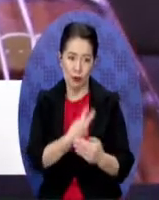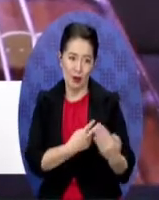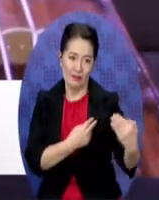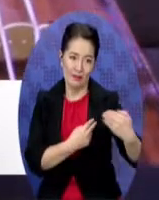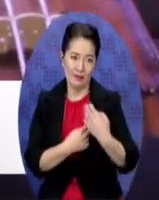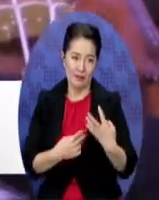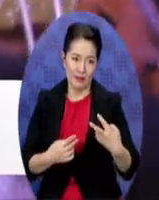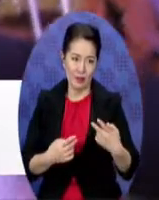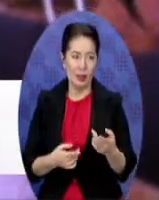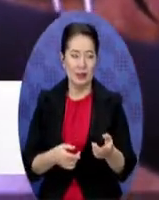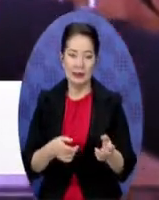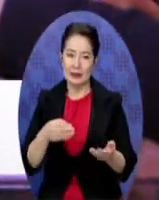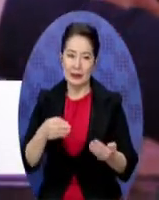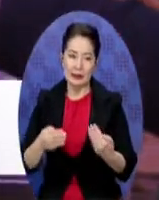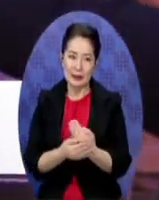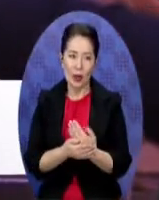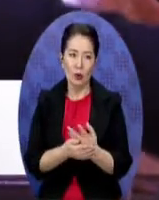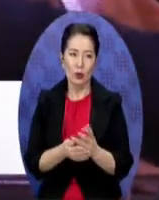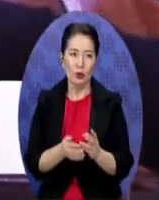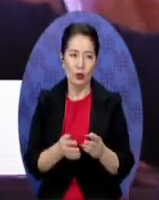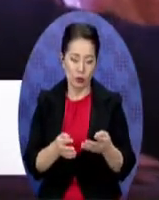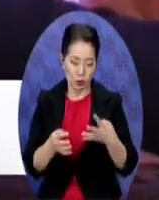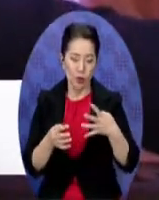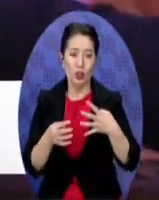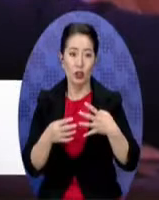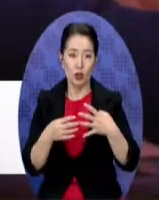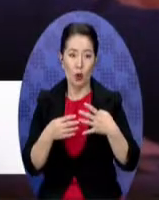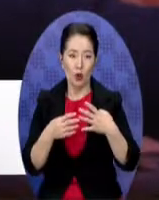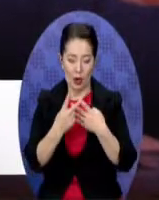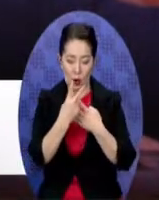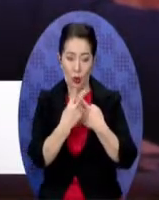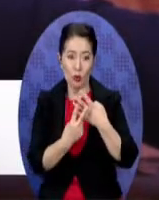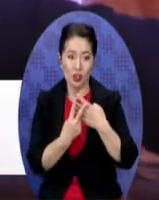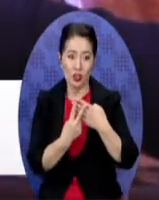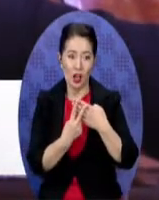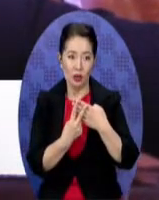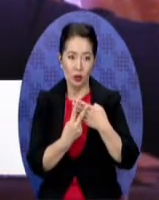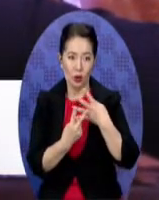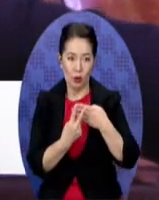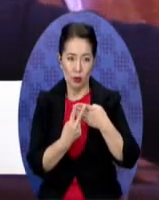Энэ бол давуулдаг энэ доогоор нар бол аал ингээл ингээл гэж хэдэг.